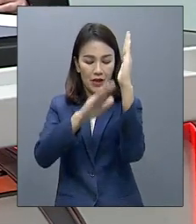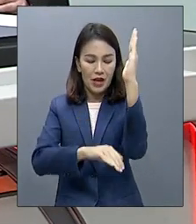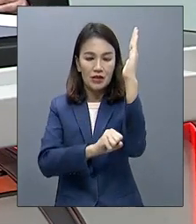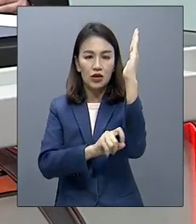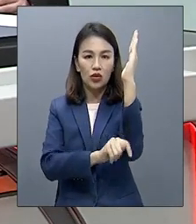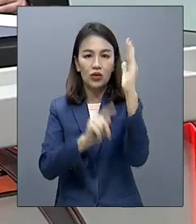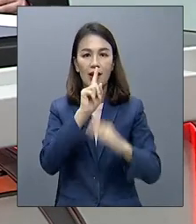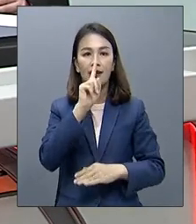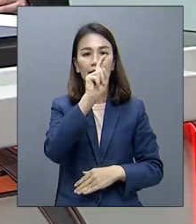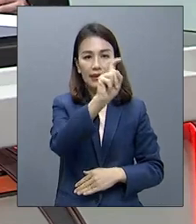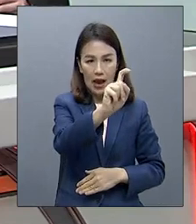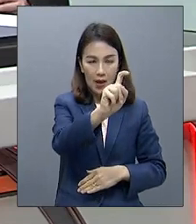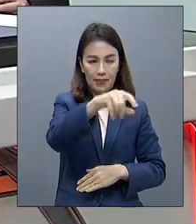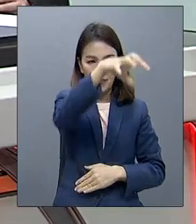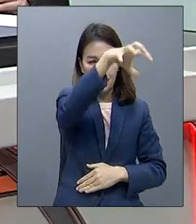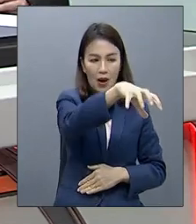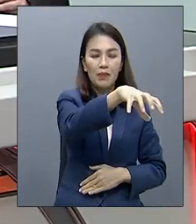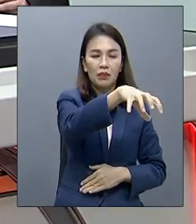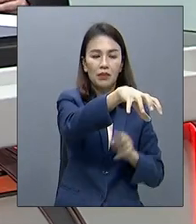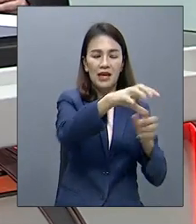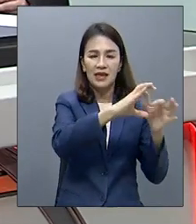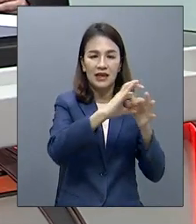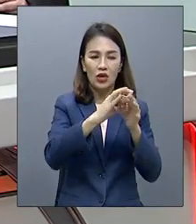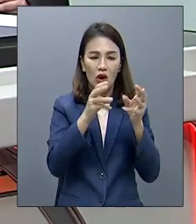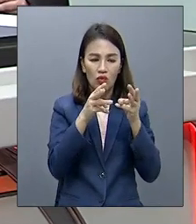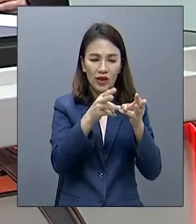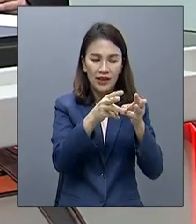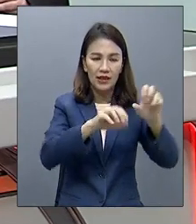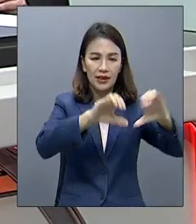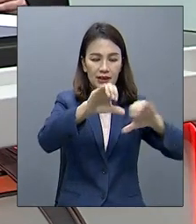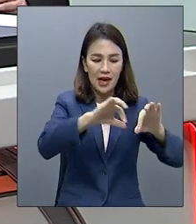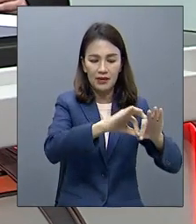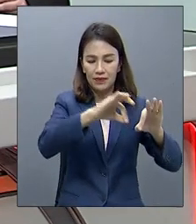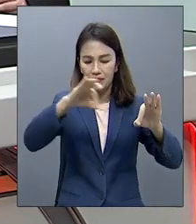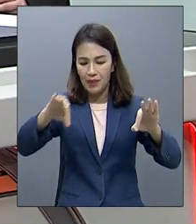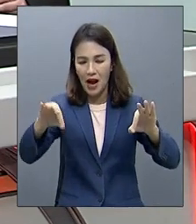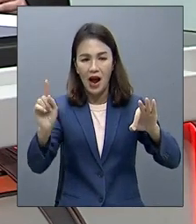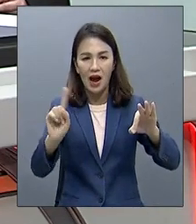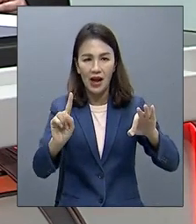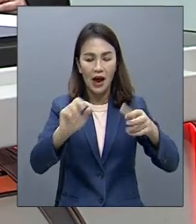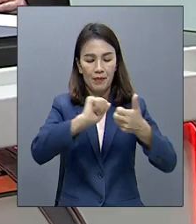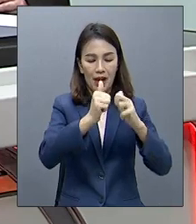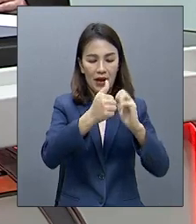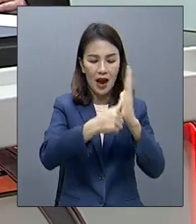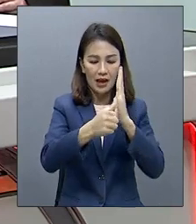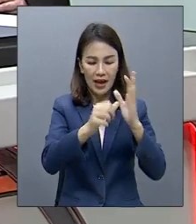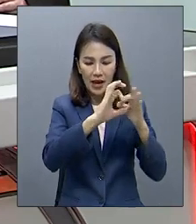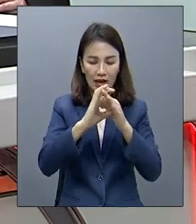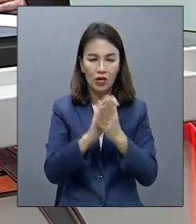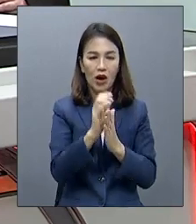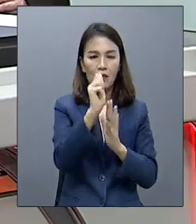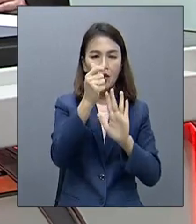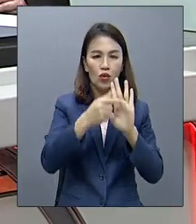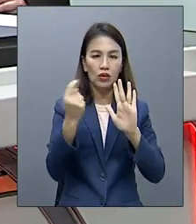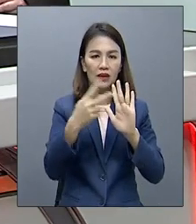งถามคำสัญญาจากหน่วยงานในเรื่องการกำหนดแนวเขตทำประมงแล้วก็แก้ปัญหาพื้นที่ที่ทับซ้อนกับเขตอุทยานหลังจากพบว่าข้อร้